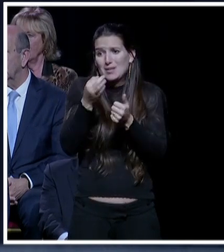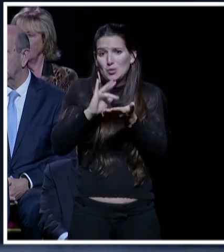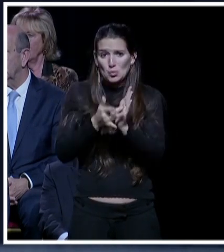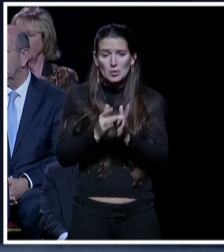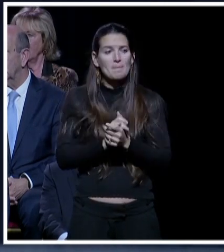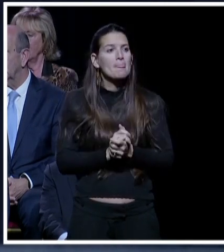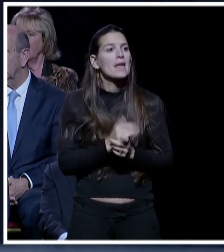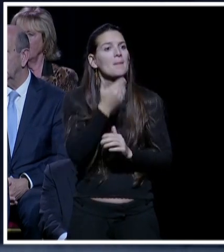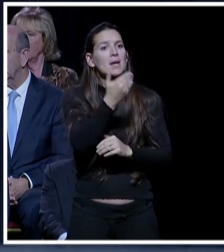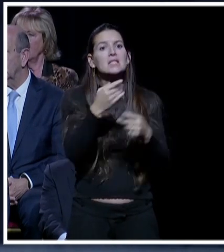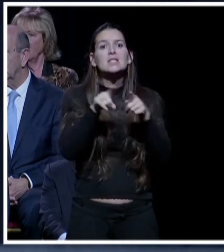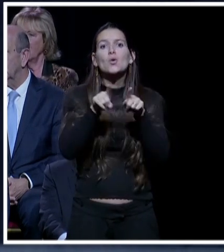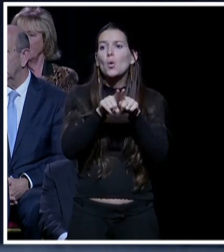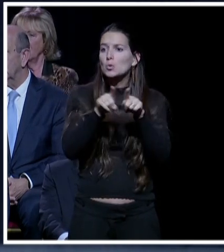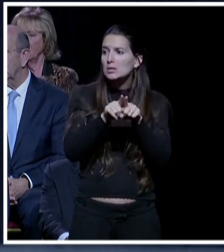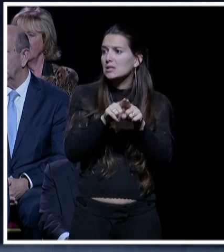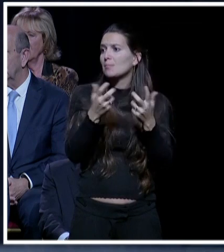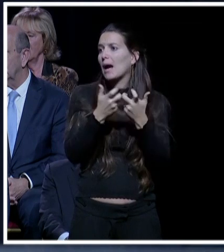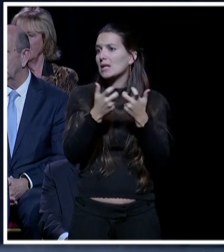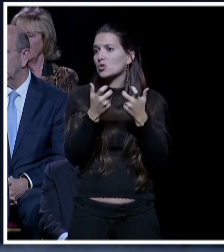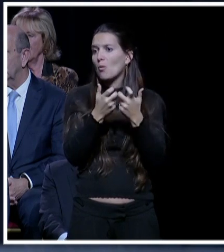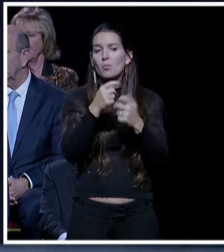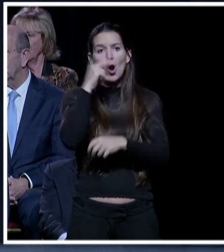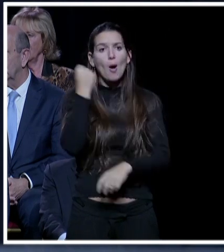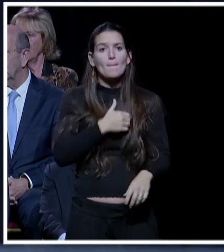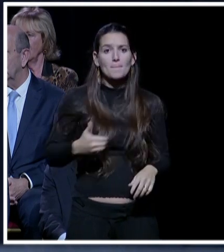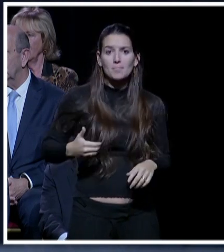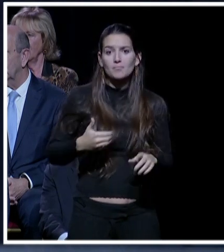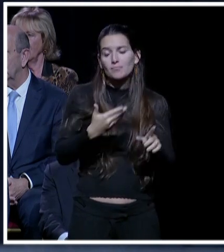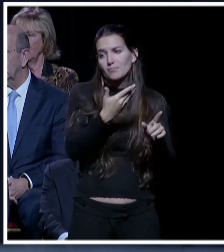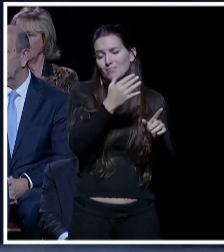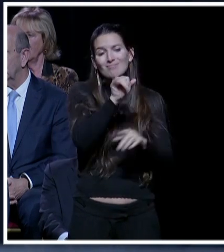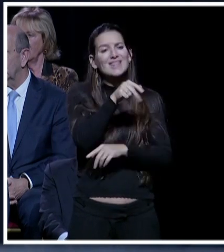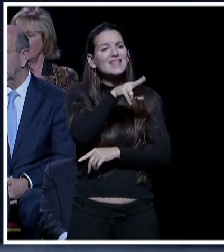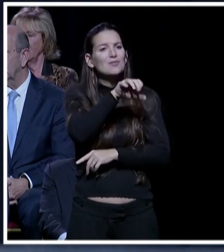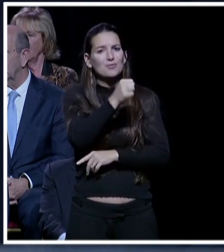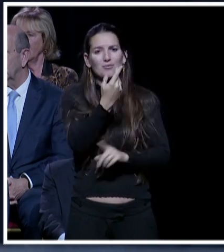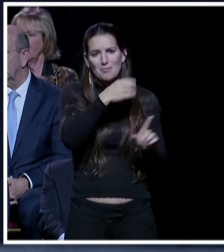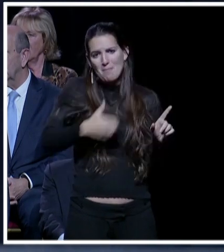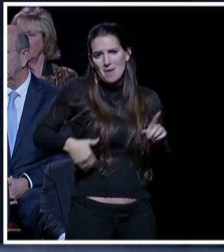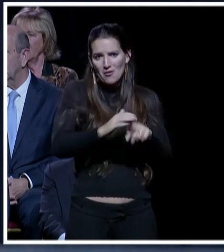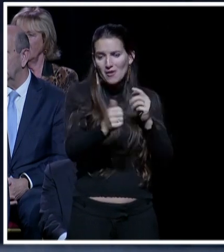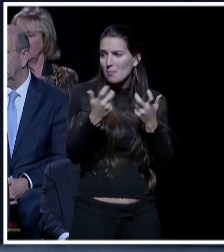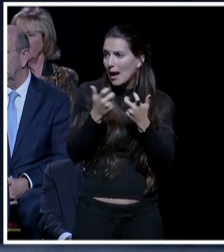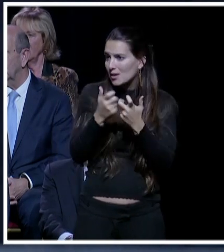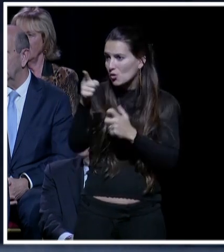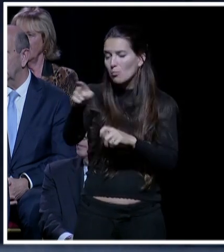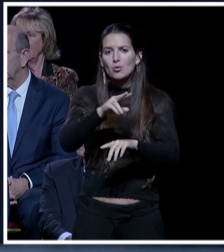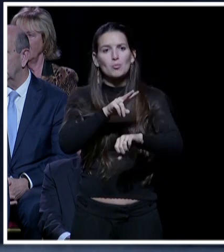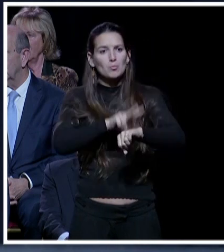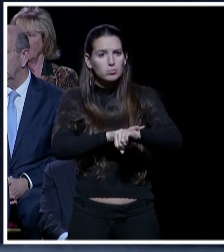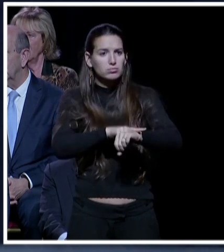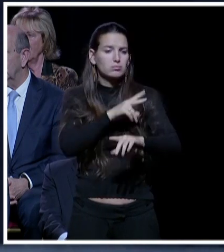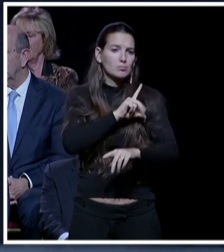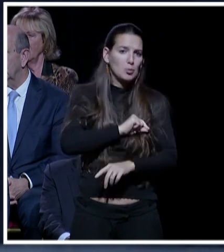les représentants des corps constitués. Yves, notre maire l'a fait en parlant bien entendu de la police nationale, de la gendarmerie,